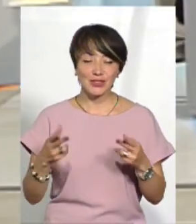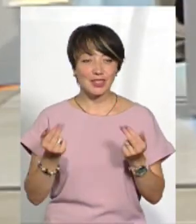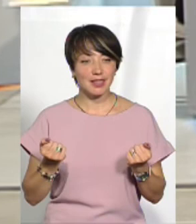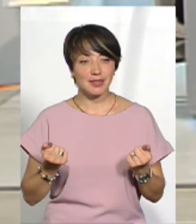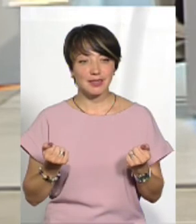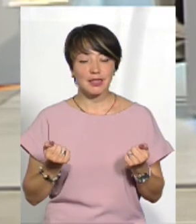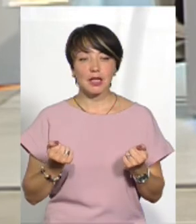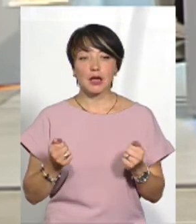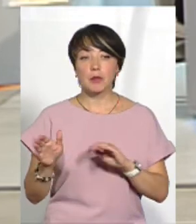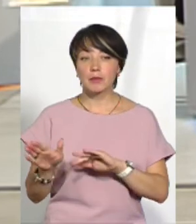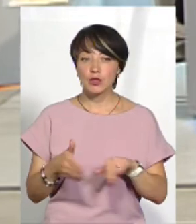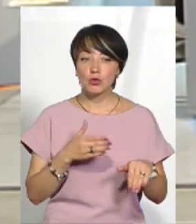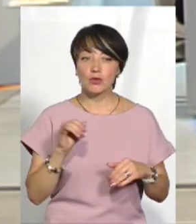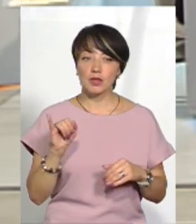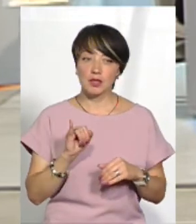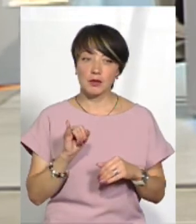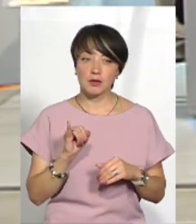швидко минув. І